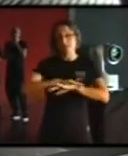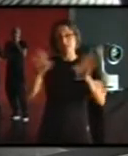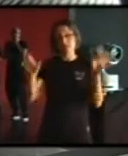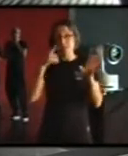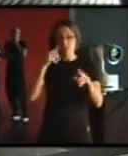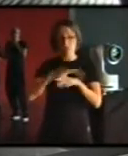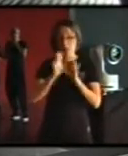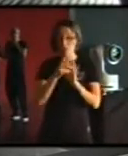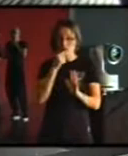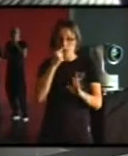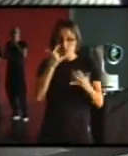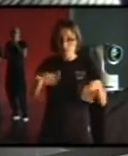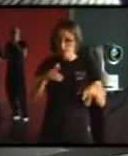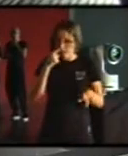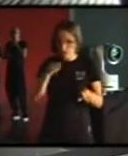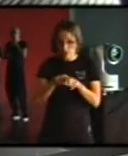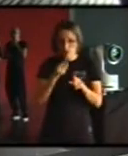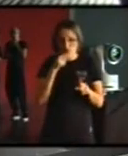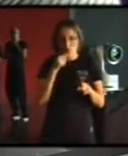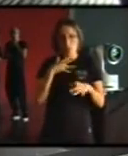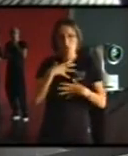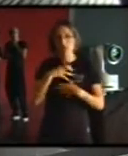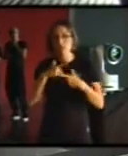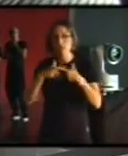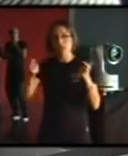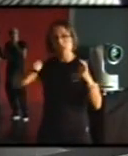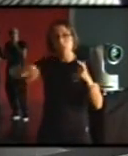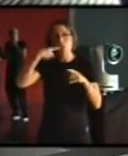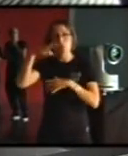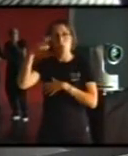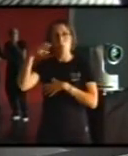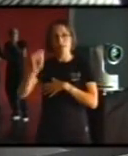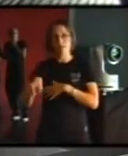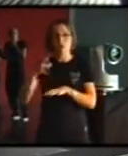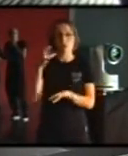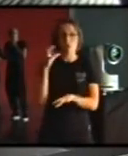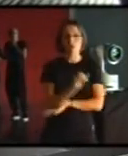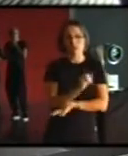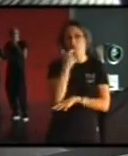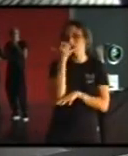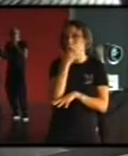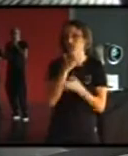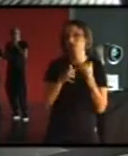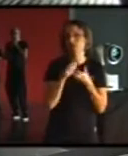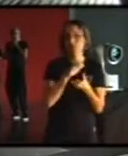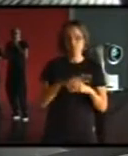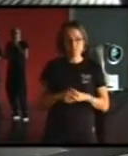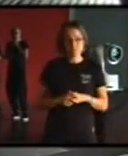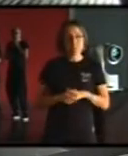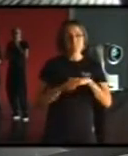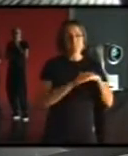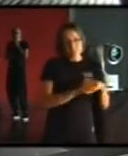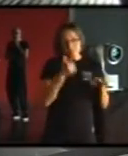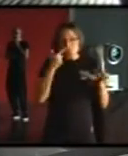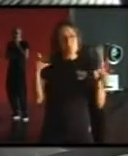du monde pour les Berlinois de l'Est comme de l'Ouest. Mais pour revenir au Palais des Larmes et à la gare